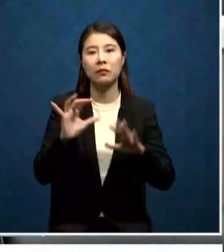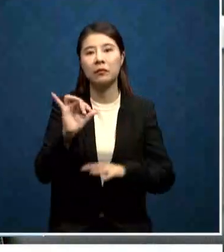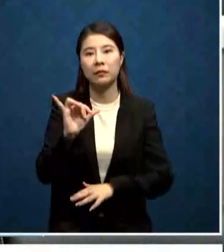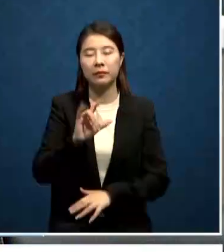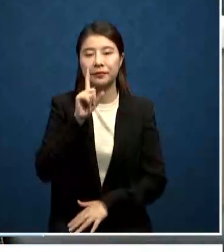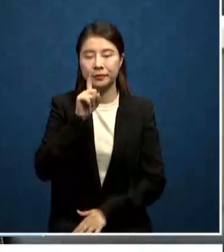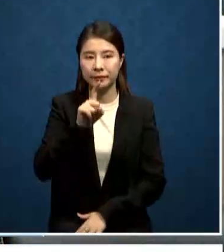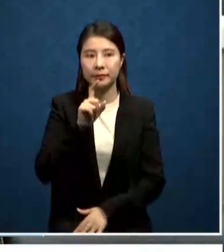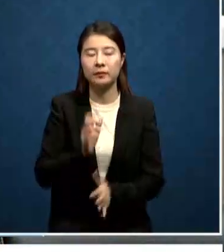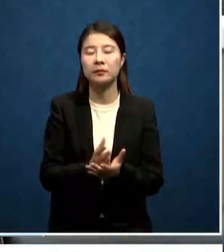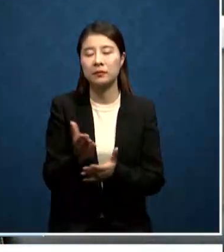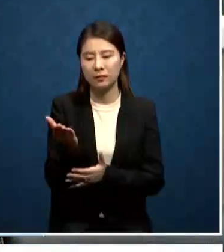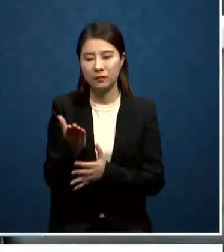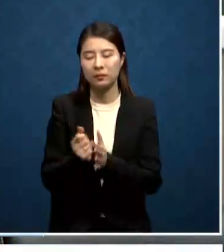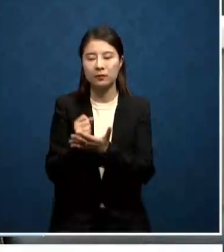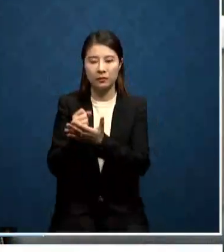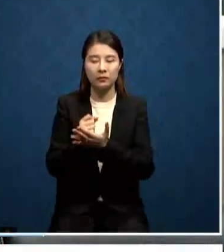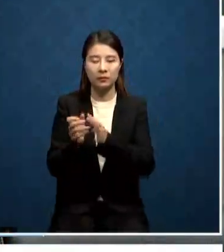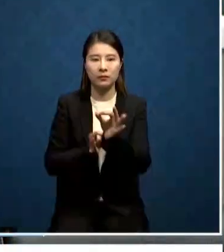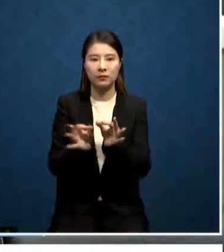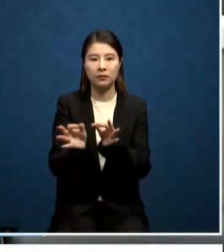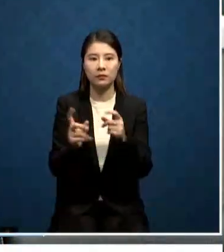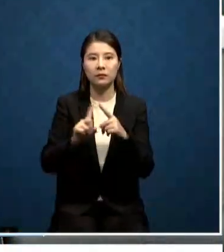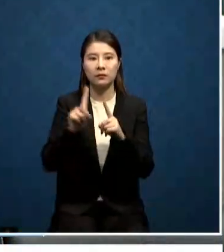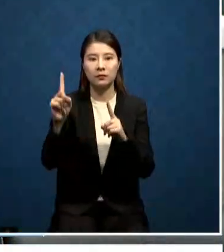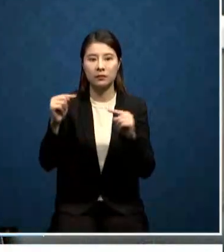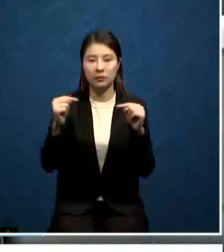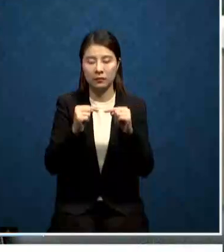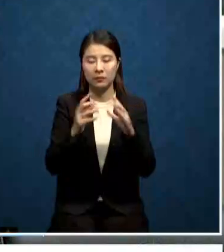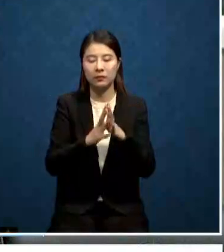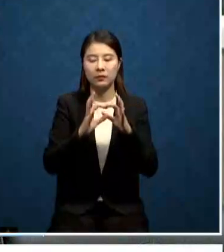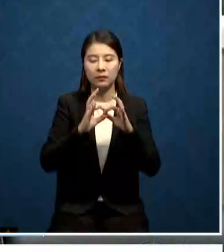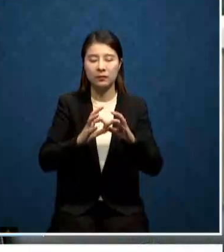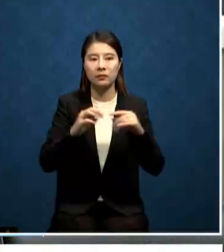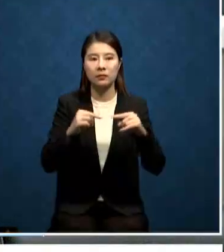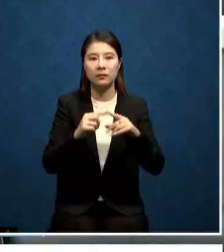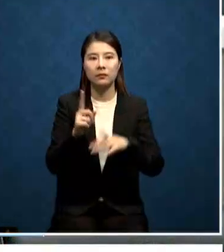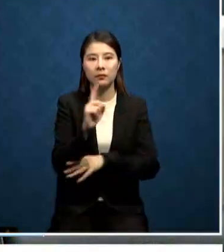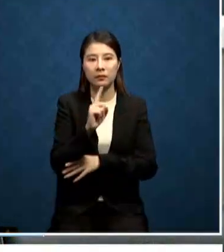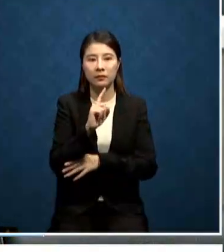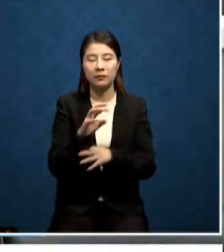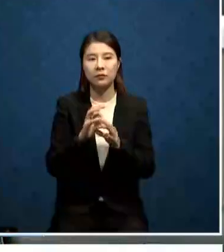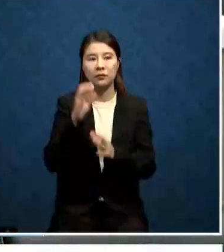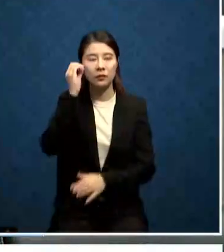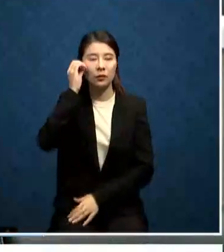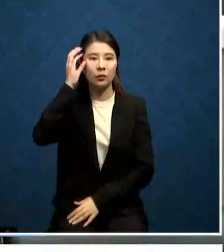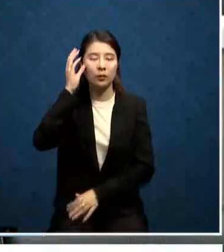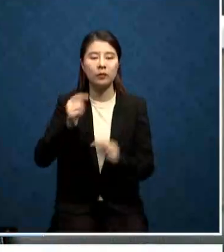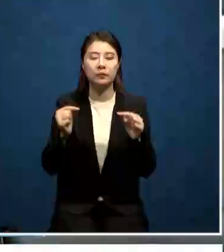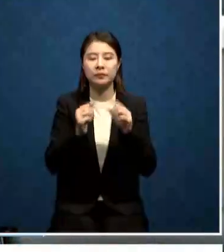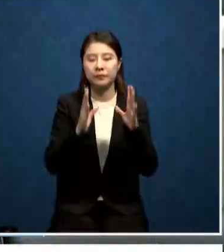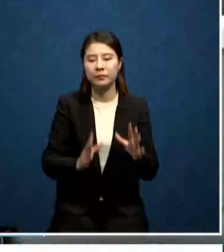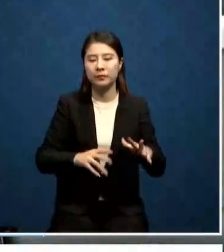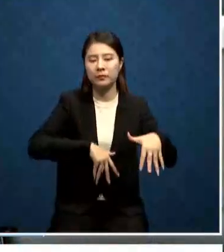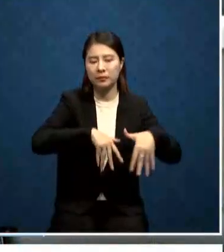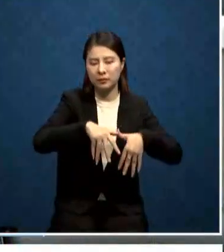ได้อธิบายก็จะเป็นประโยชน์นะครับเรื่องที่1ครับที่ผมเป็นห่วงอยู่มากๆก็คือเรื่องความรู้นี่แหละความรู้ที่จ